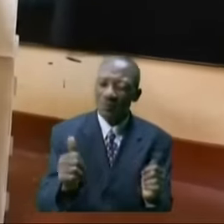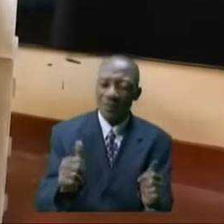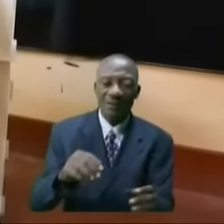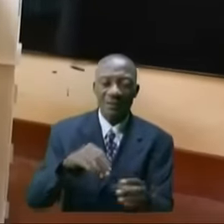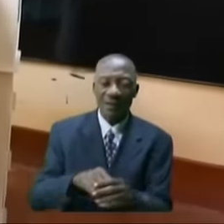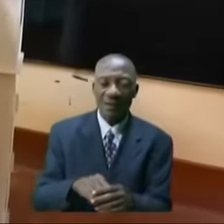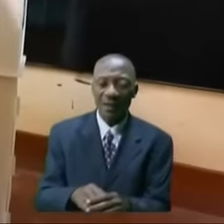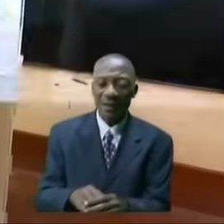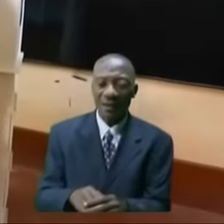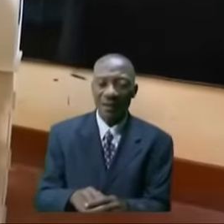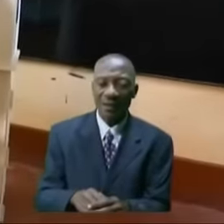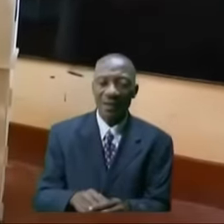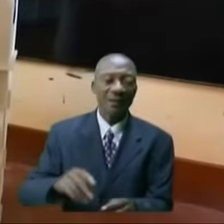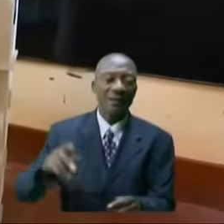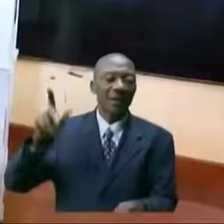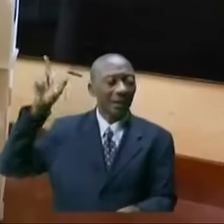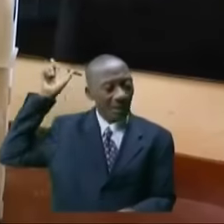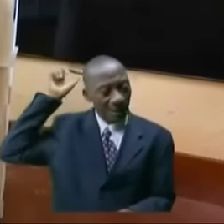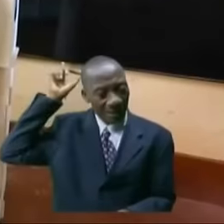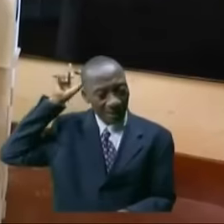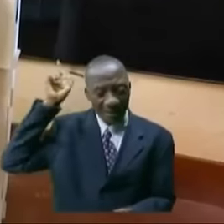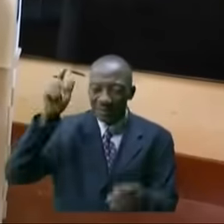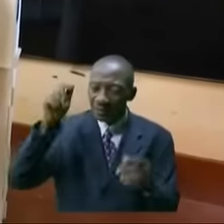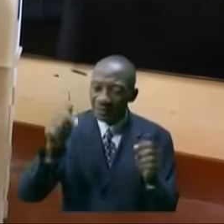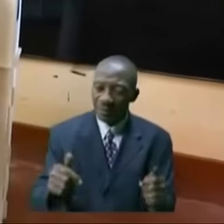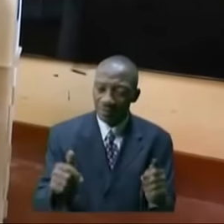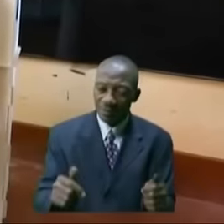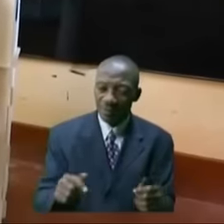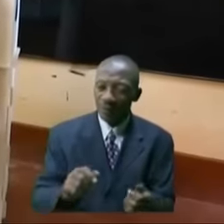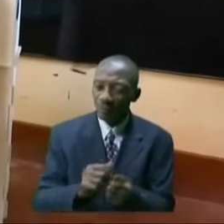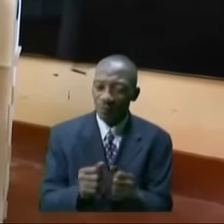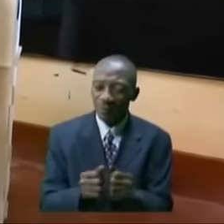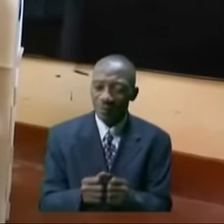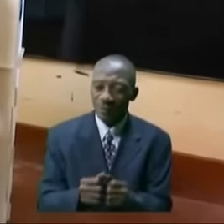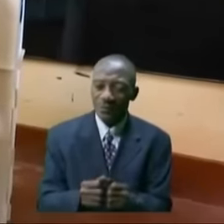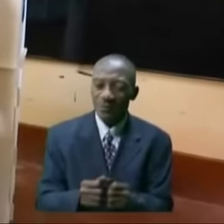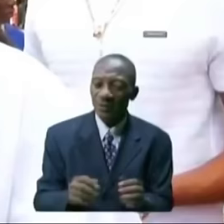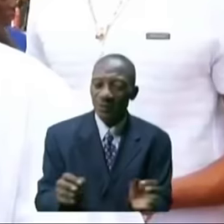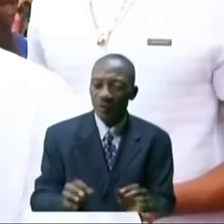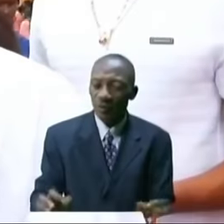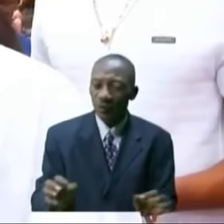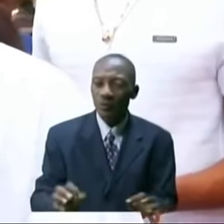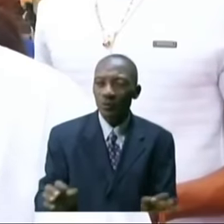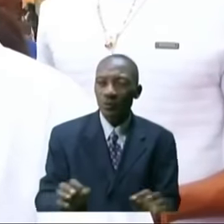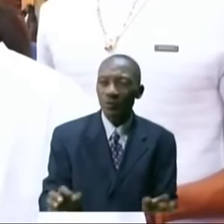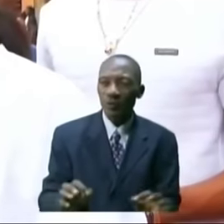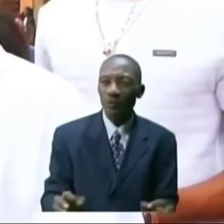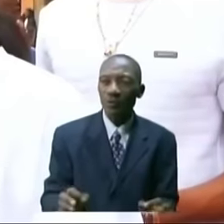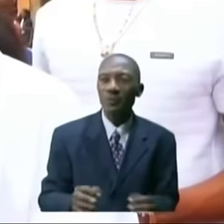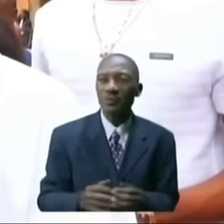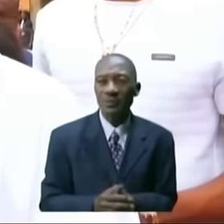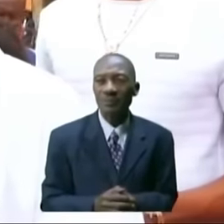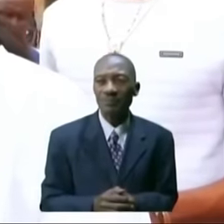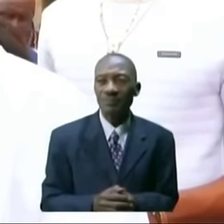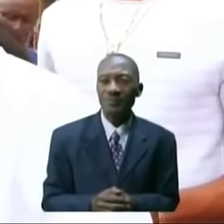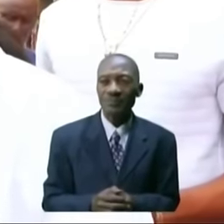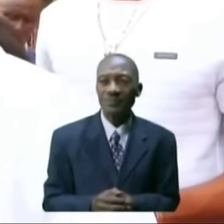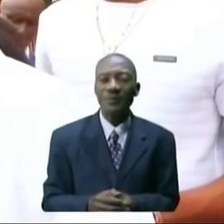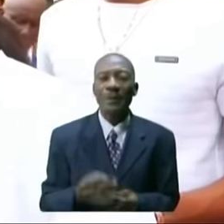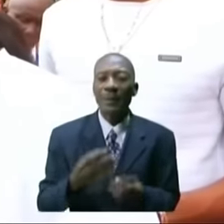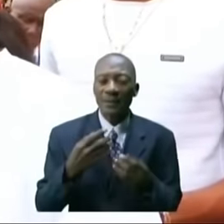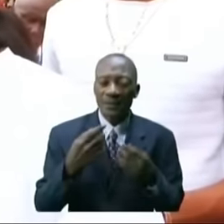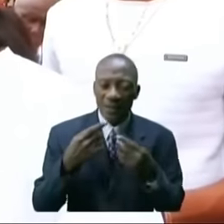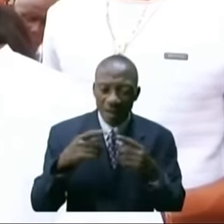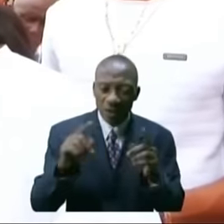garde tous les fauteurs des troubles qui s'évertueraient à véhiculer sur les réseaux sociaux des messages de la haine et